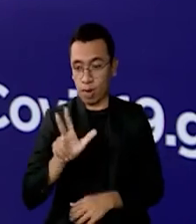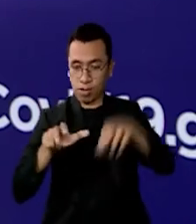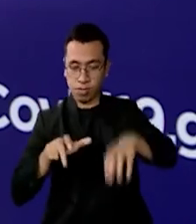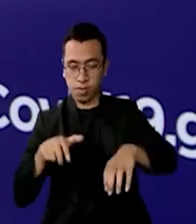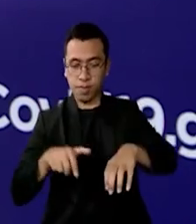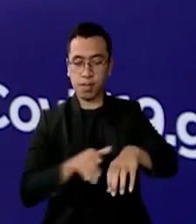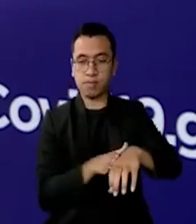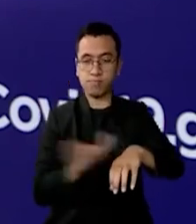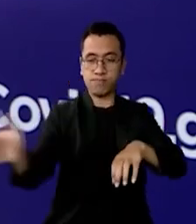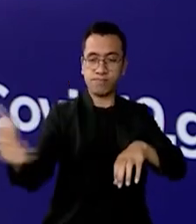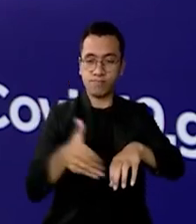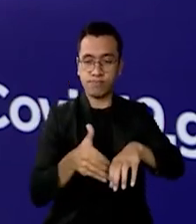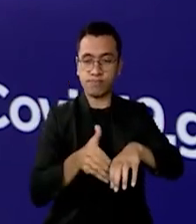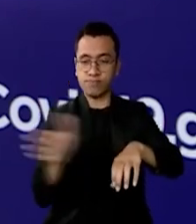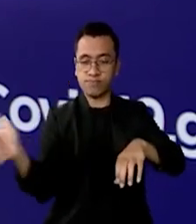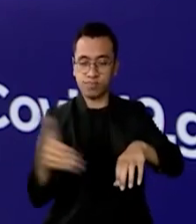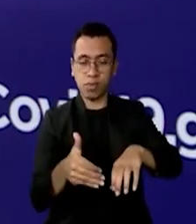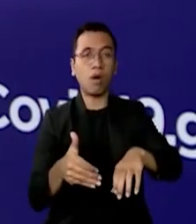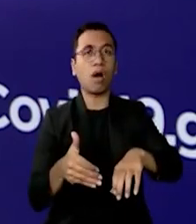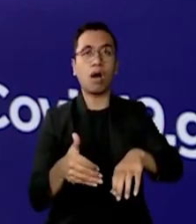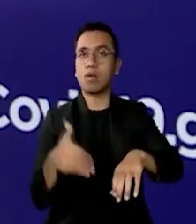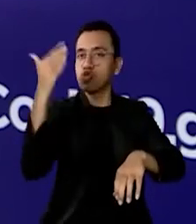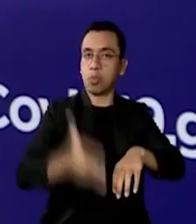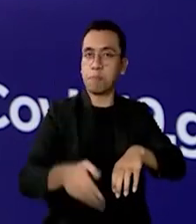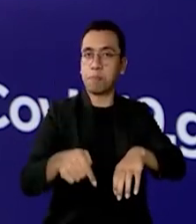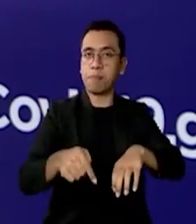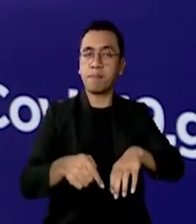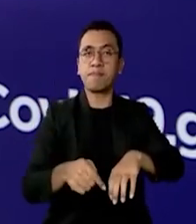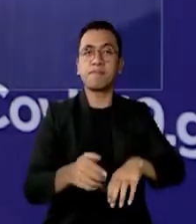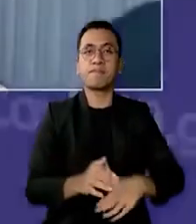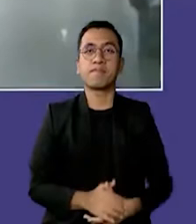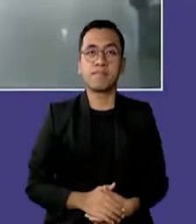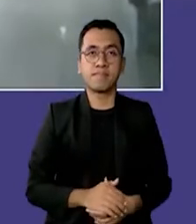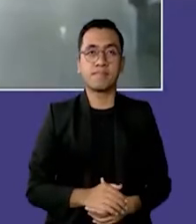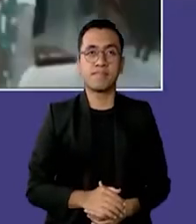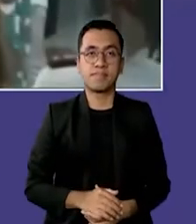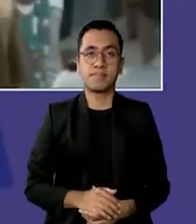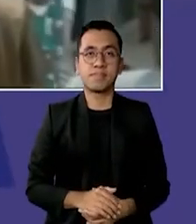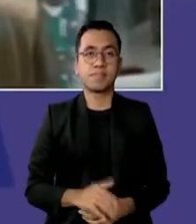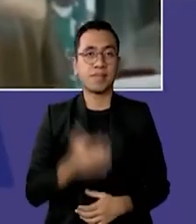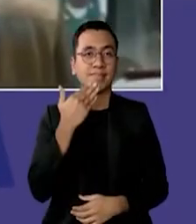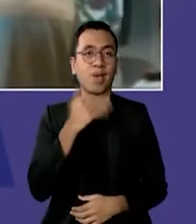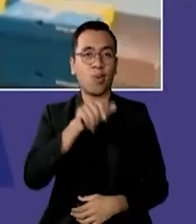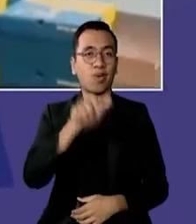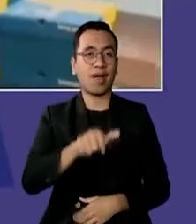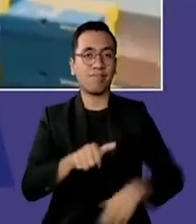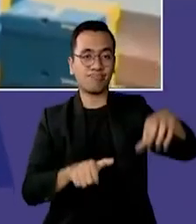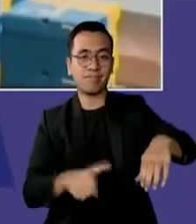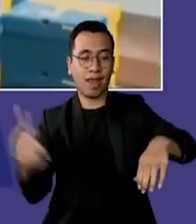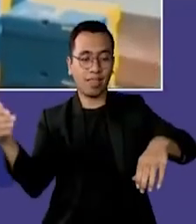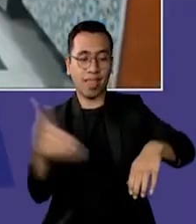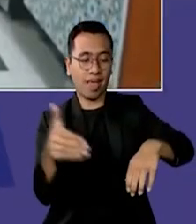karena memang di Karawang ada sedikit potensi pariwisata lah yang bisa kadang-kadang orang Ini pasti datang ke Karawang jadi